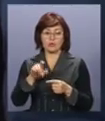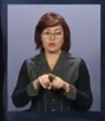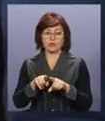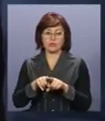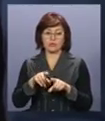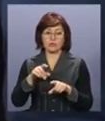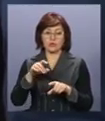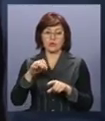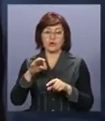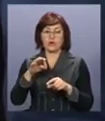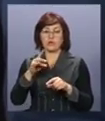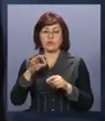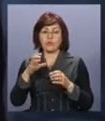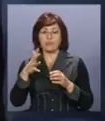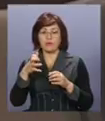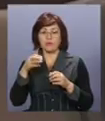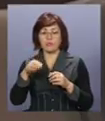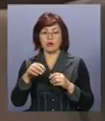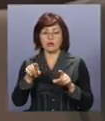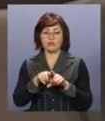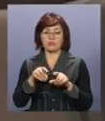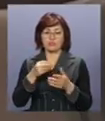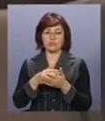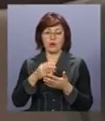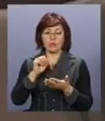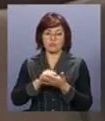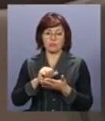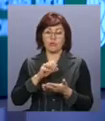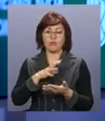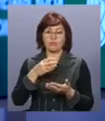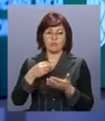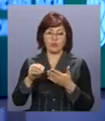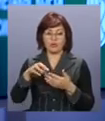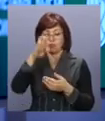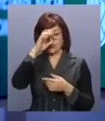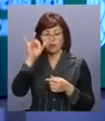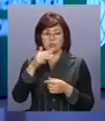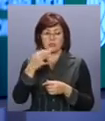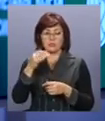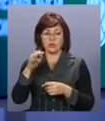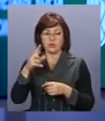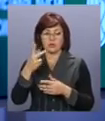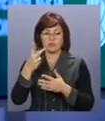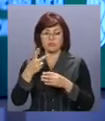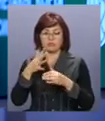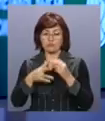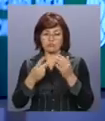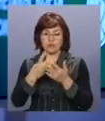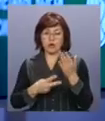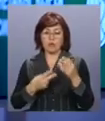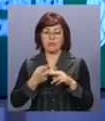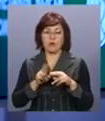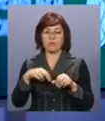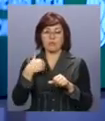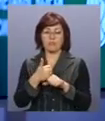Бузгул Аурум компаниясына 500 мың бағалы құнды қағазды сатып алған екен. Бұл үкіметке 5 миллиард теңгеге шығын әкеліпті. Енді